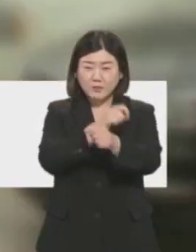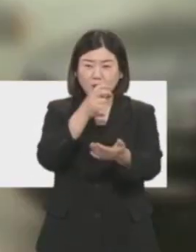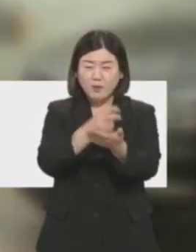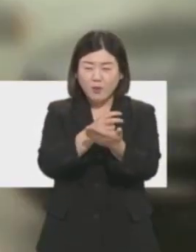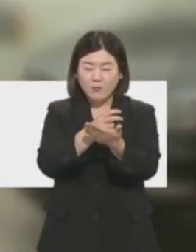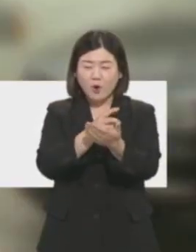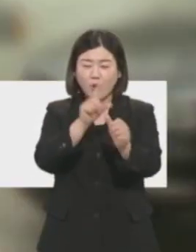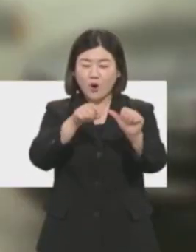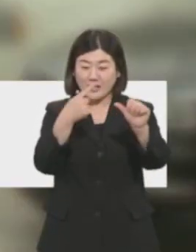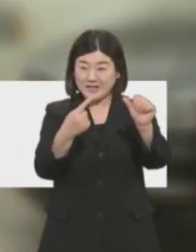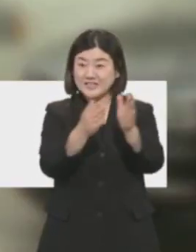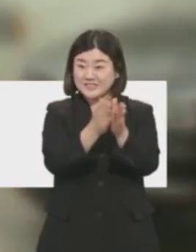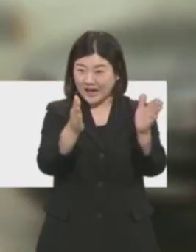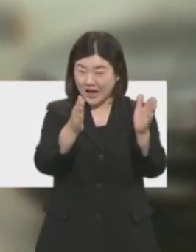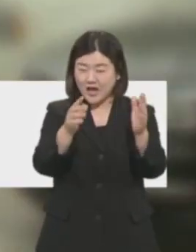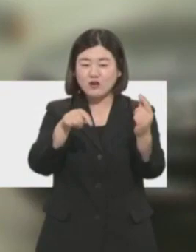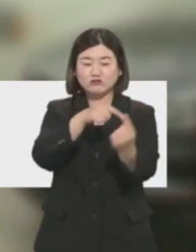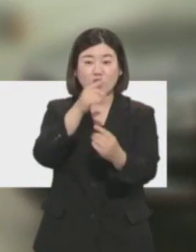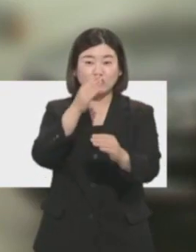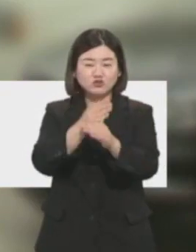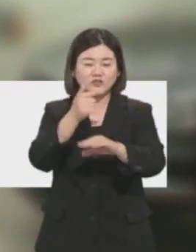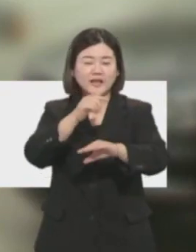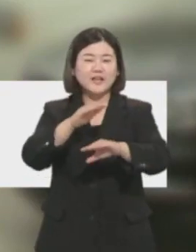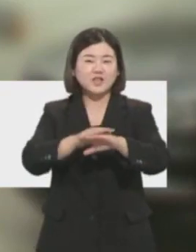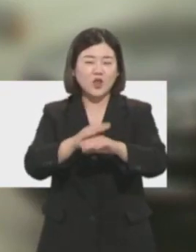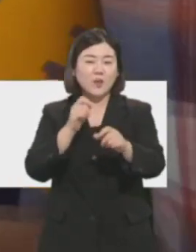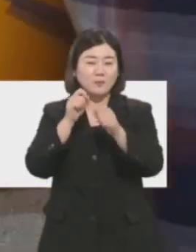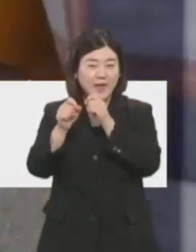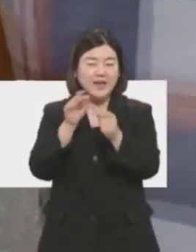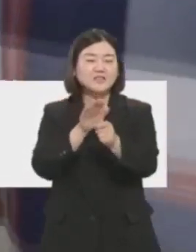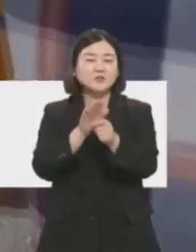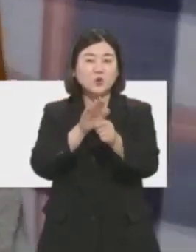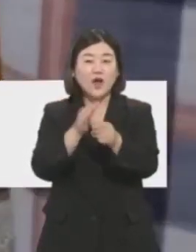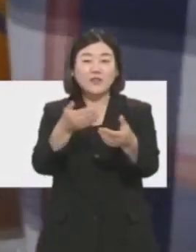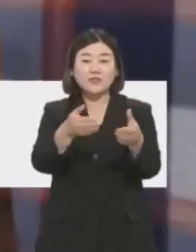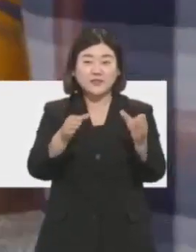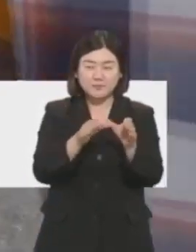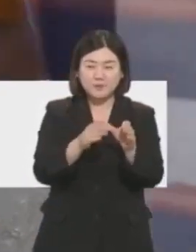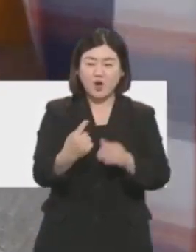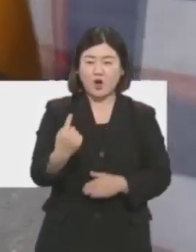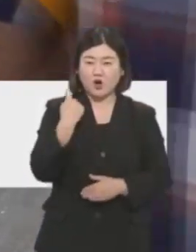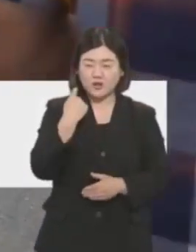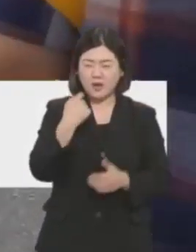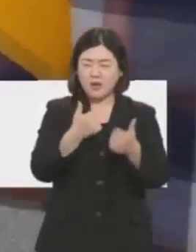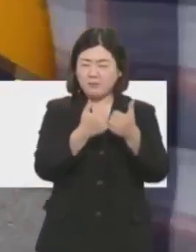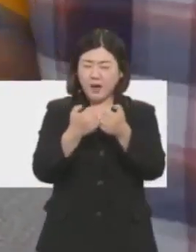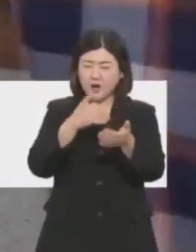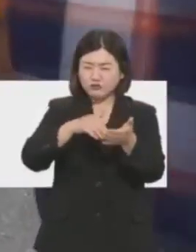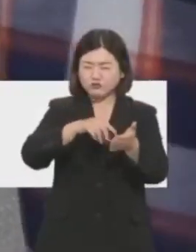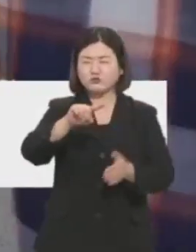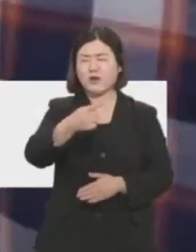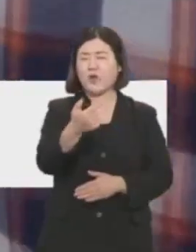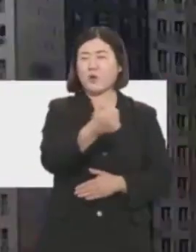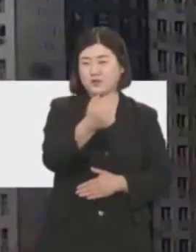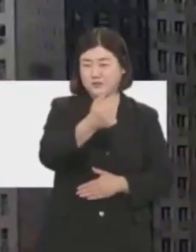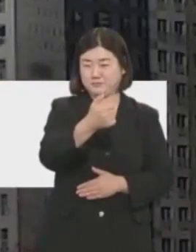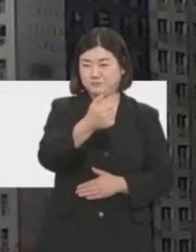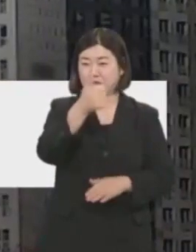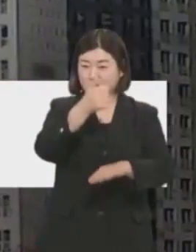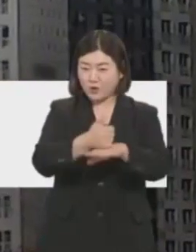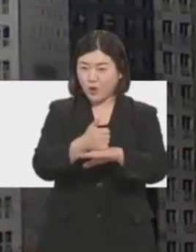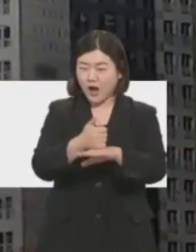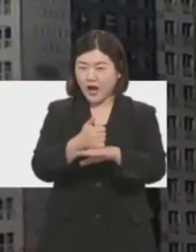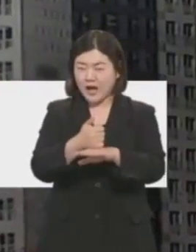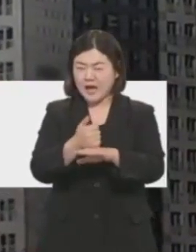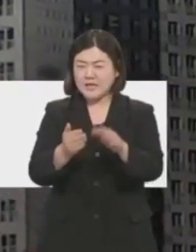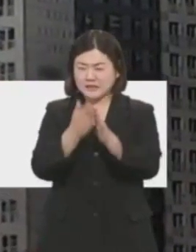특별법이 시행된 지난 1일부터 운영 중인 대전시 전세 피해 지원 tf팀이 어제까지 150여 건의 상담을 진행한